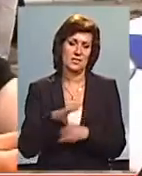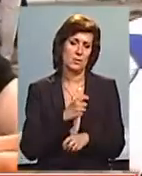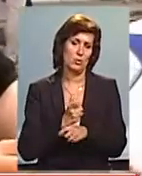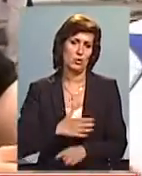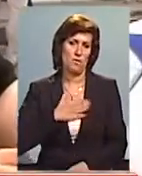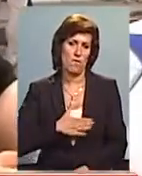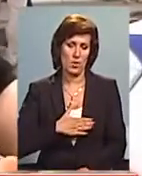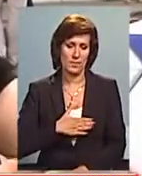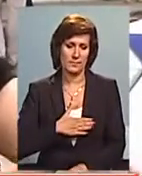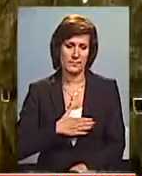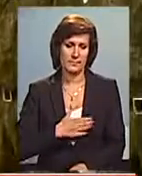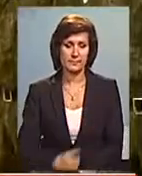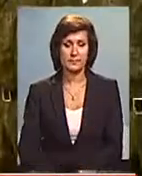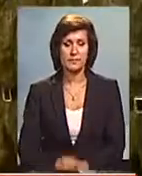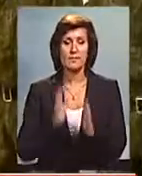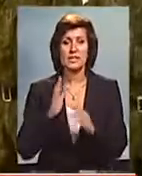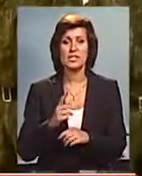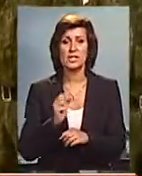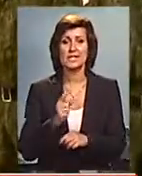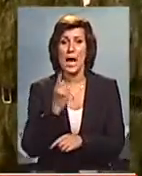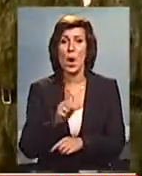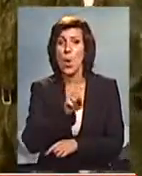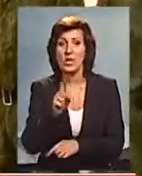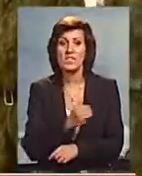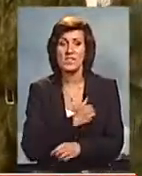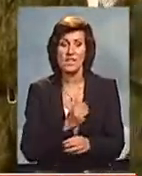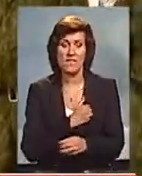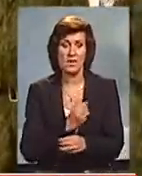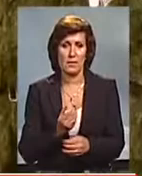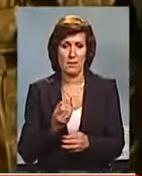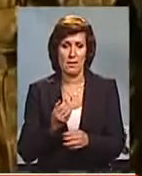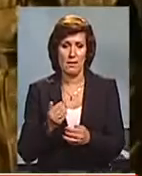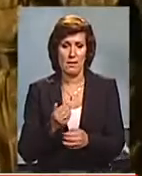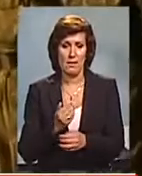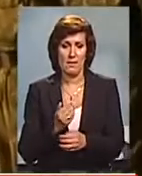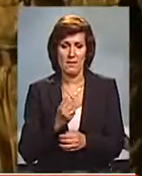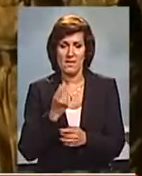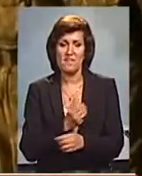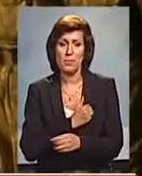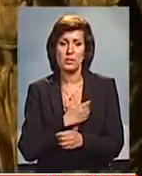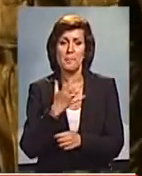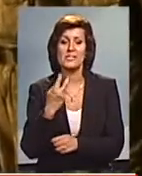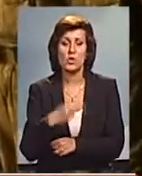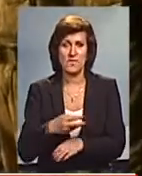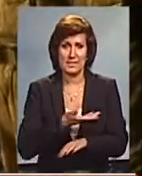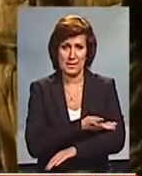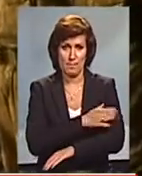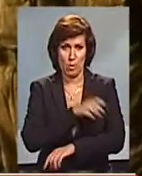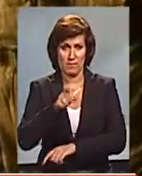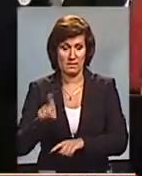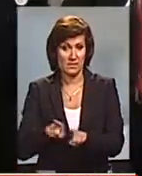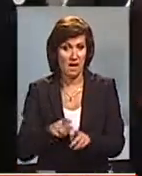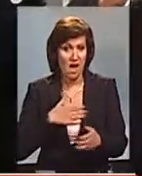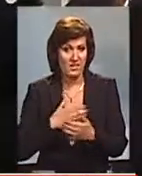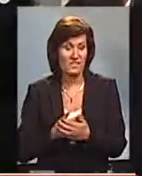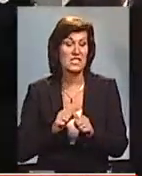дуже довольні поліції. Лише за першу годину виявили бажання поповнити лави поліцейських 520 полтавців. Така активність – рекорд